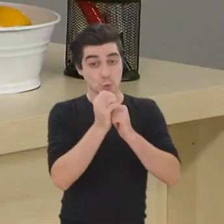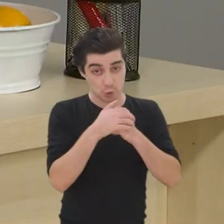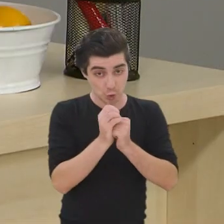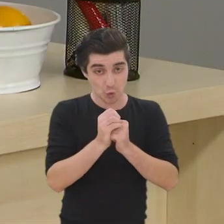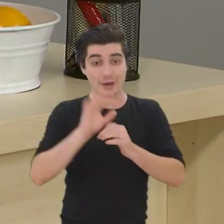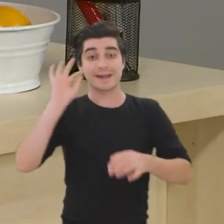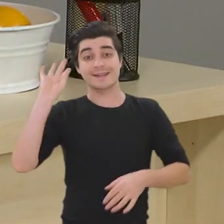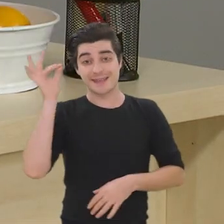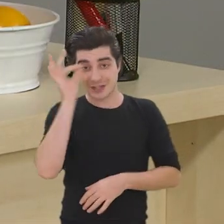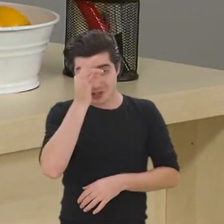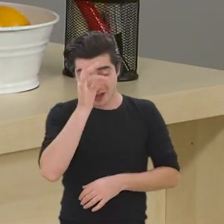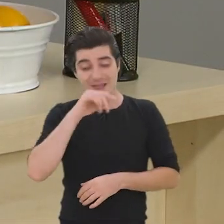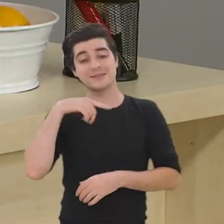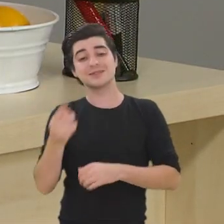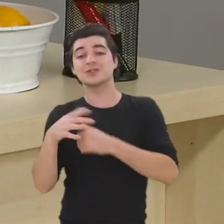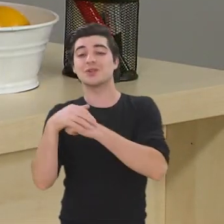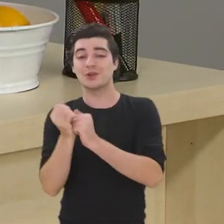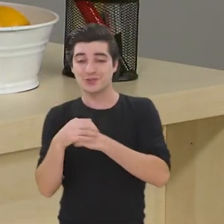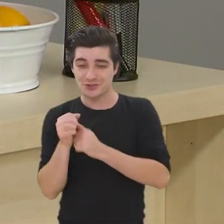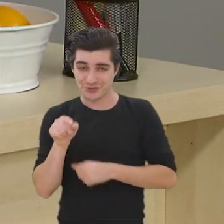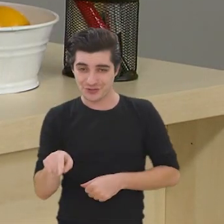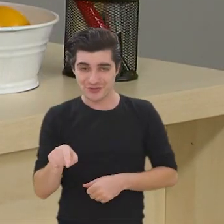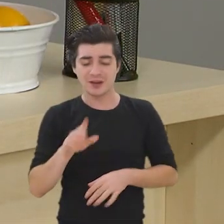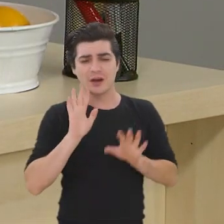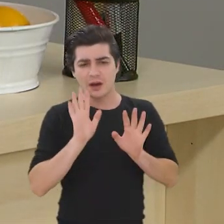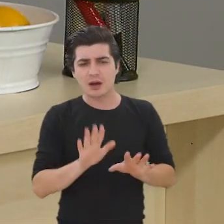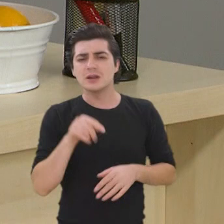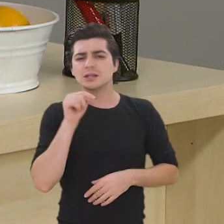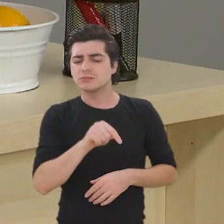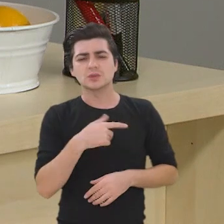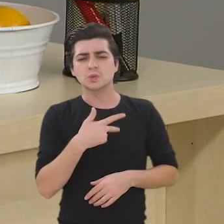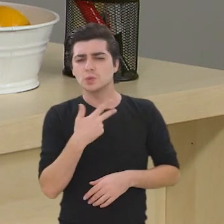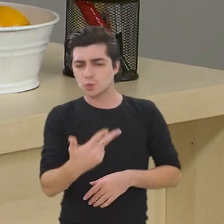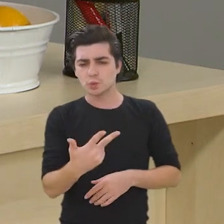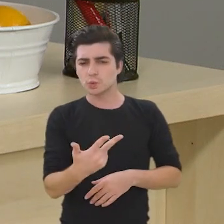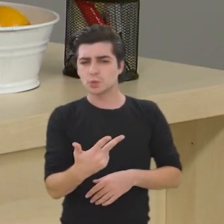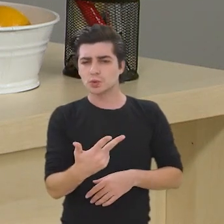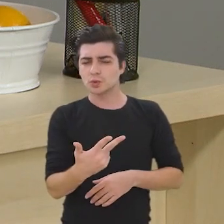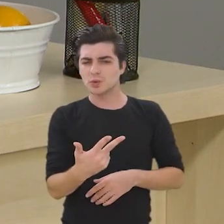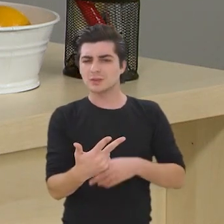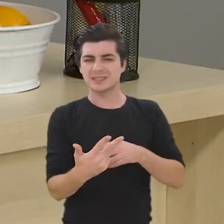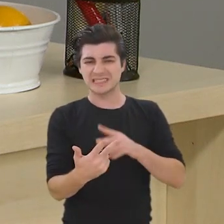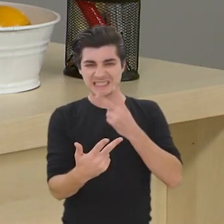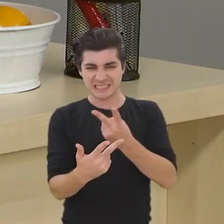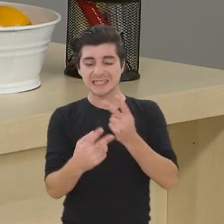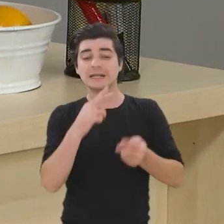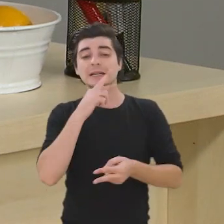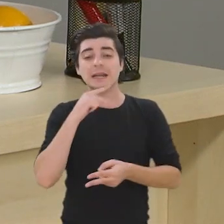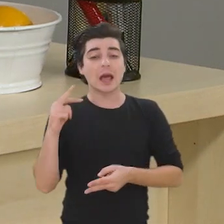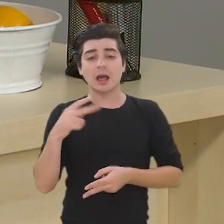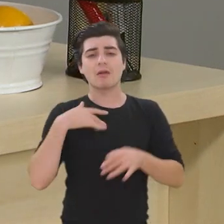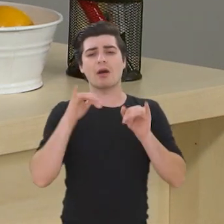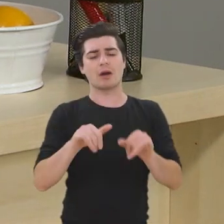Turuncu, yeşil ve turuncu. Şimdi Nur Banu, ben bu çubuklardan iki tanesinin